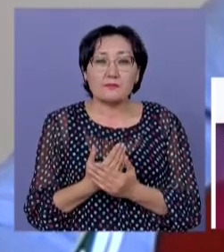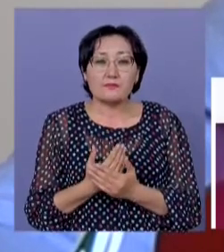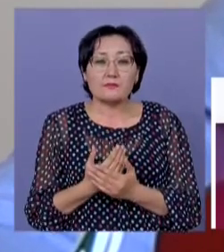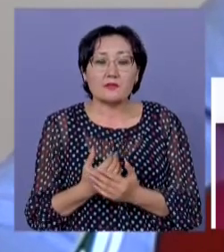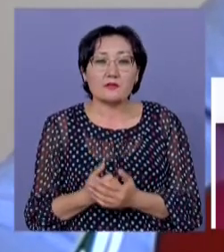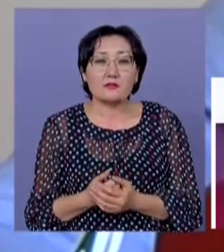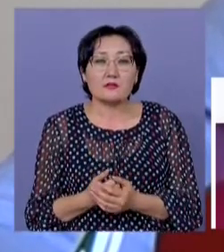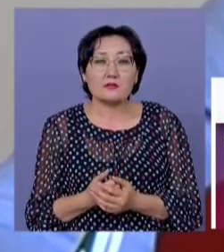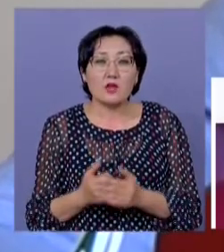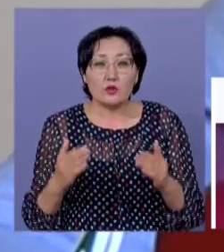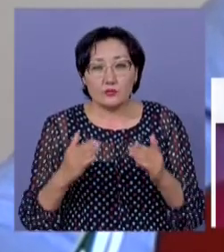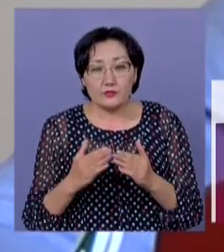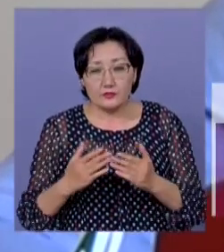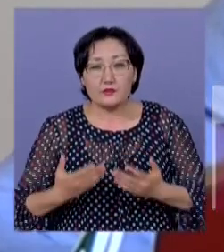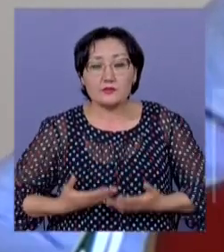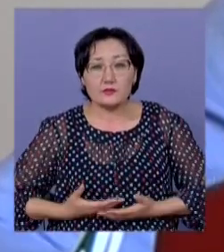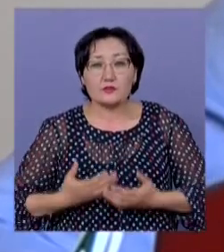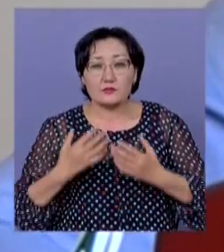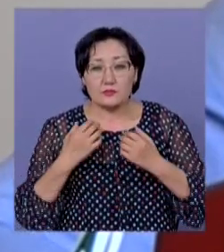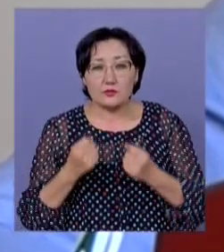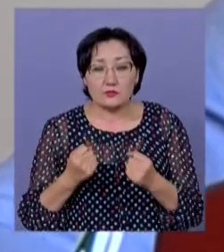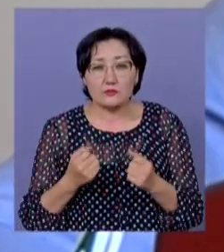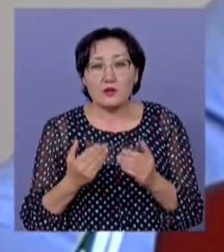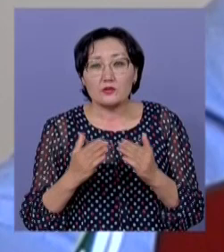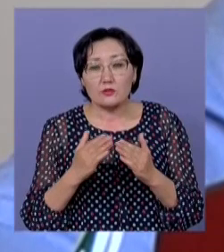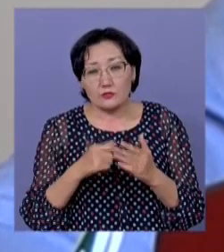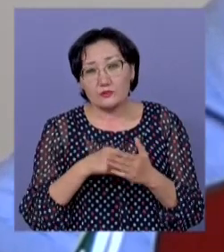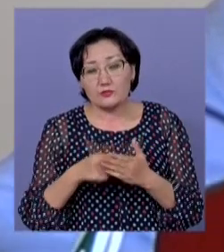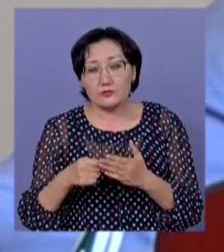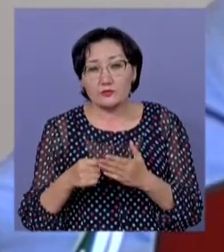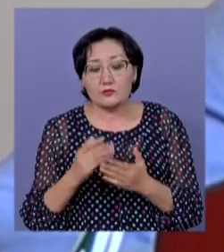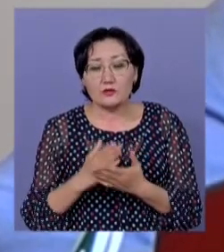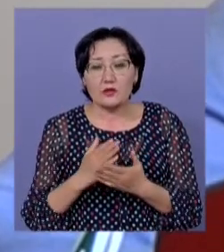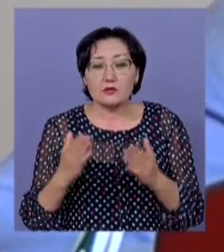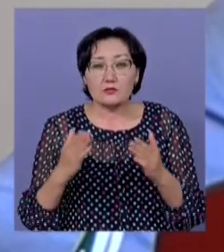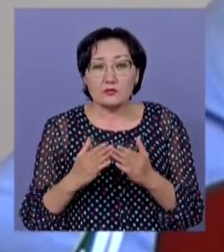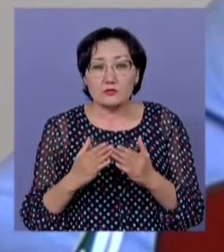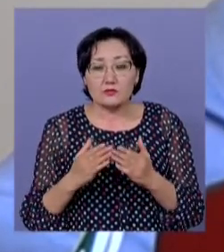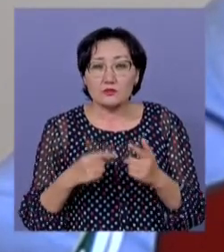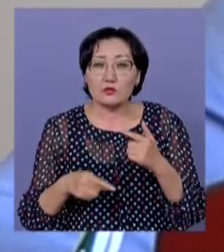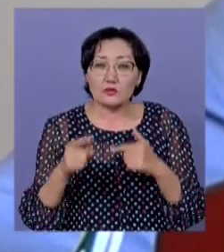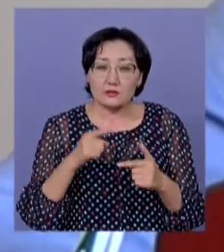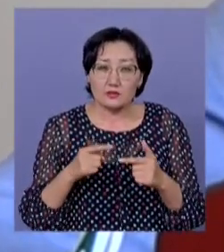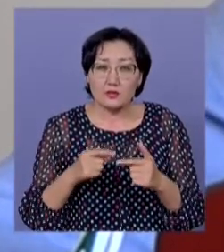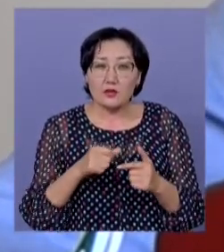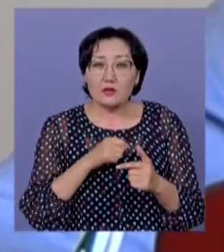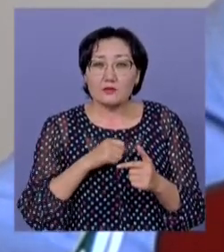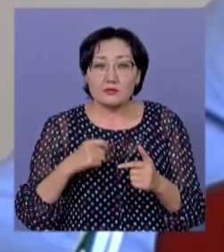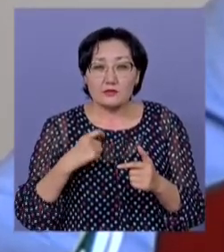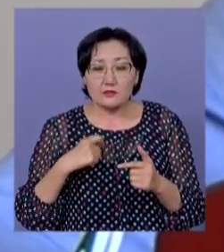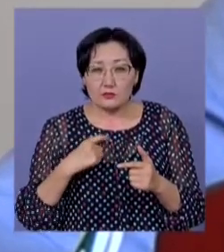отыр. Үйіне аман есен оралғаны, енді сол екі баласының амандығын тілеп жатқан шығар. Кішкене үйіне аман есен оралғаннан кейін өз өзіне